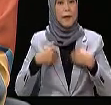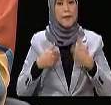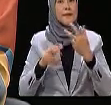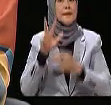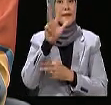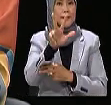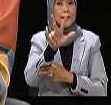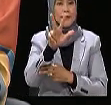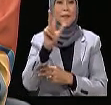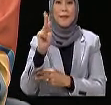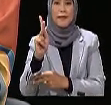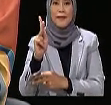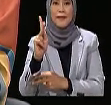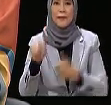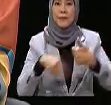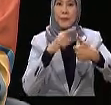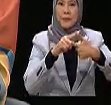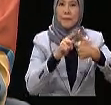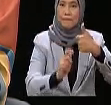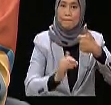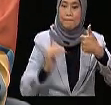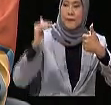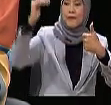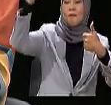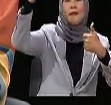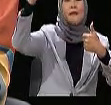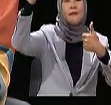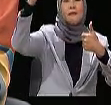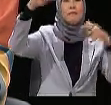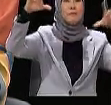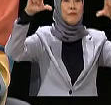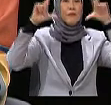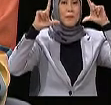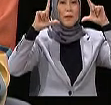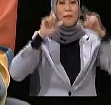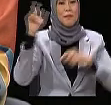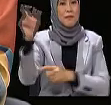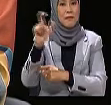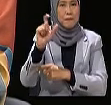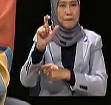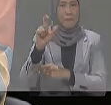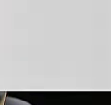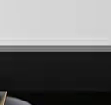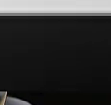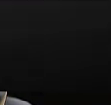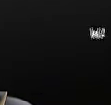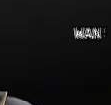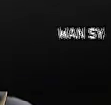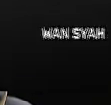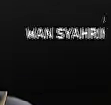3G yaitu pertama ni ketinggian untuk mengangkat martabat Islam Syiah dashner